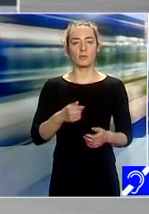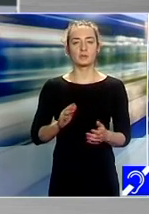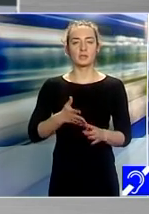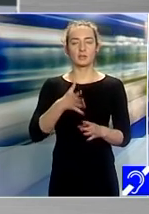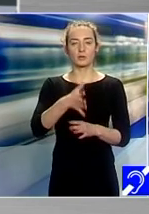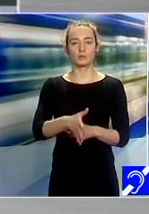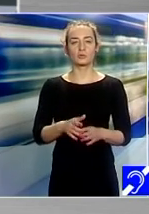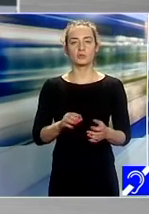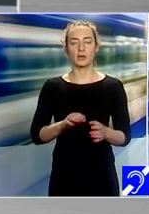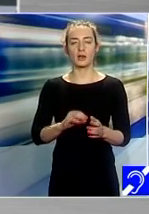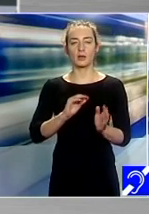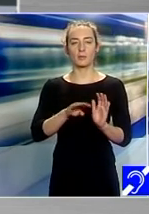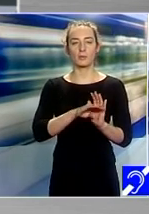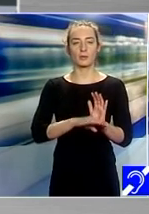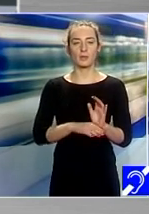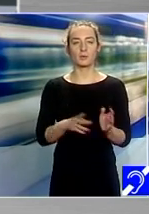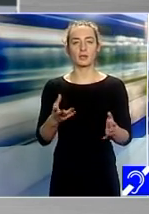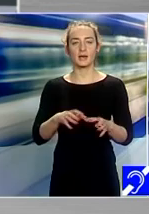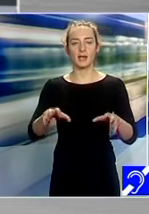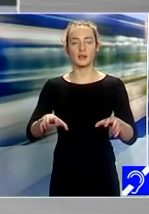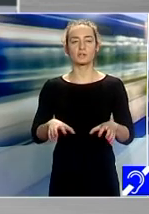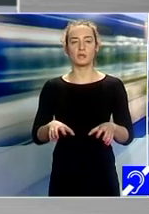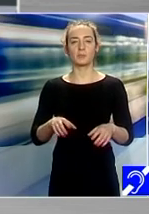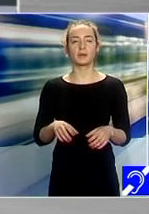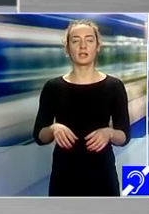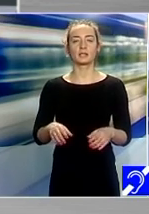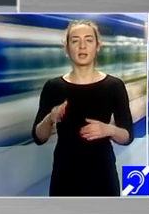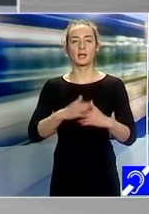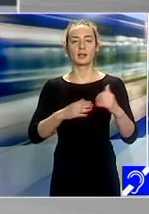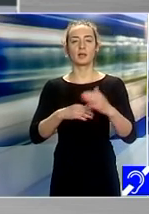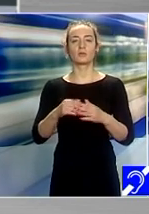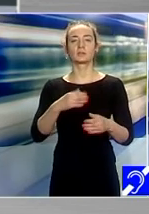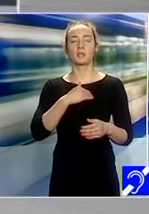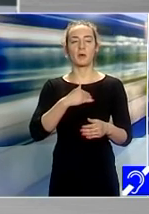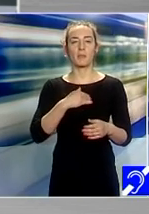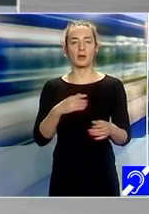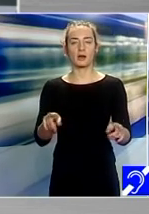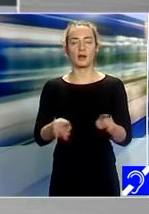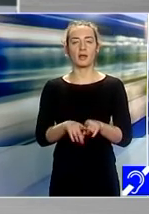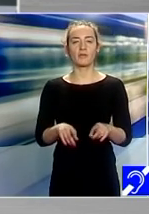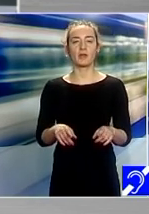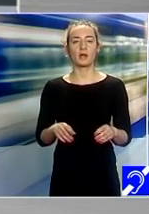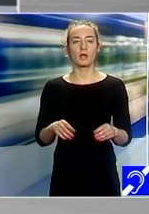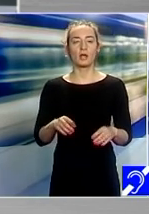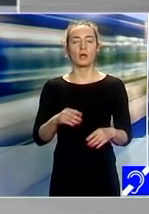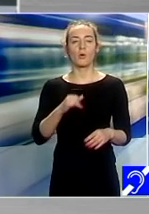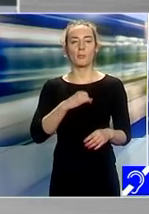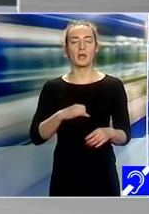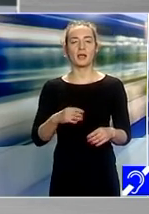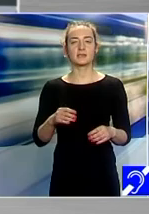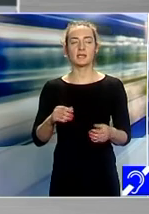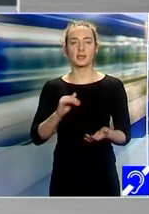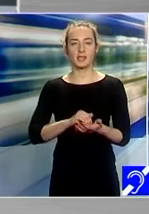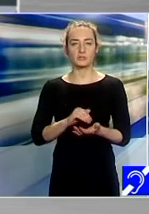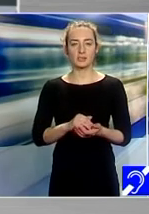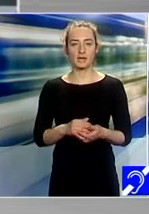Sigur. În care s-a acceptat reconstrucția mamară ca operație necesară, nu o operație de lux. Exact. Nu este operație estetică, era